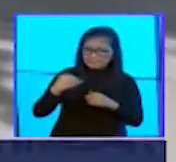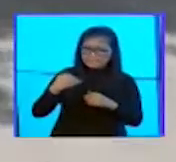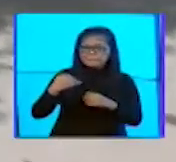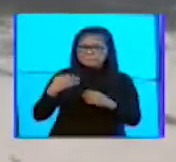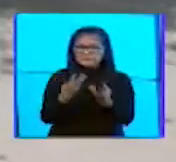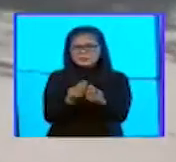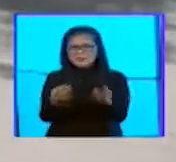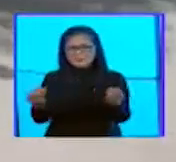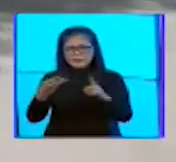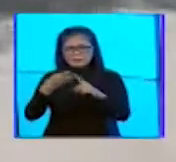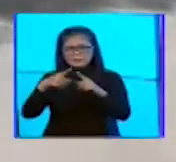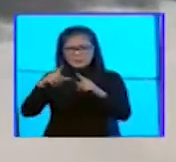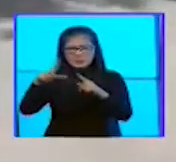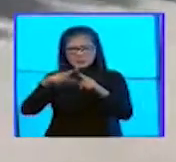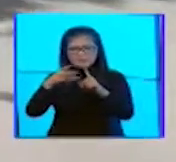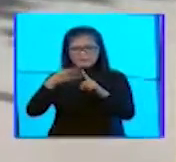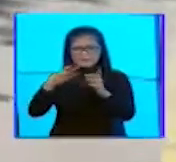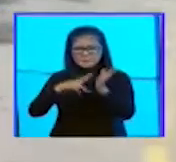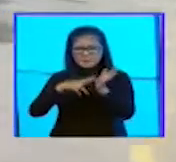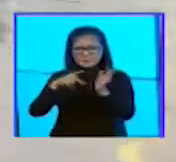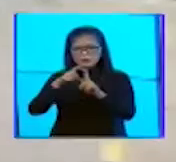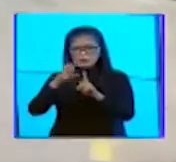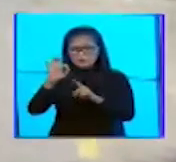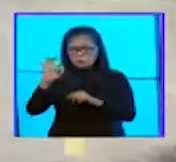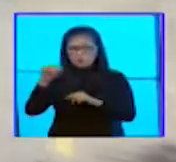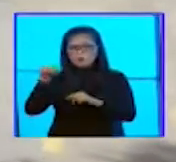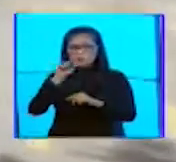dan Balong Bendo. Tim kontributor iNews melaporkan.